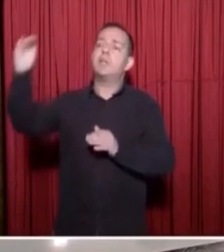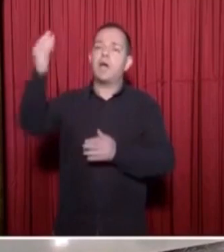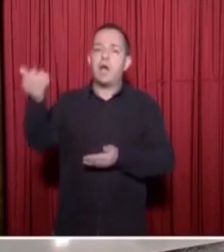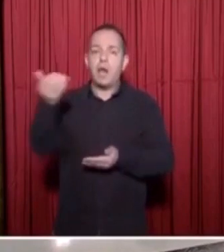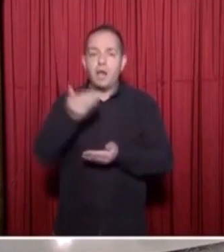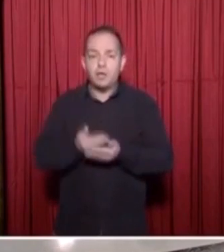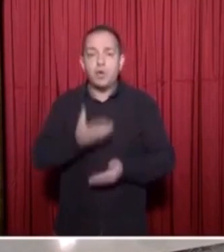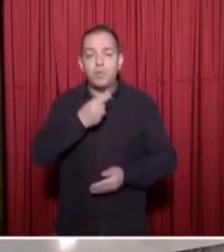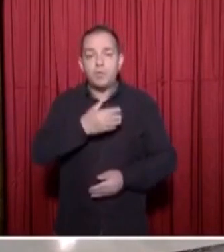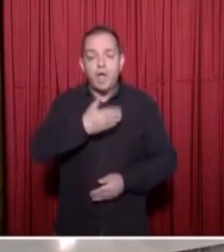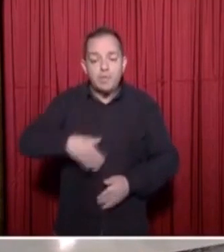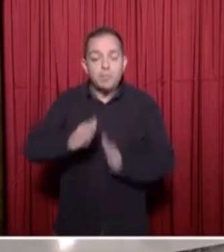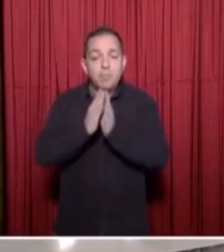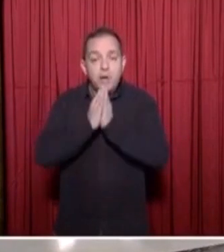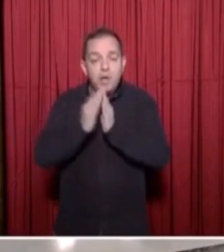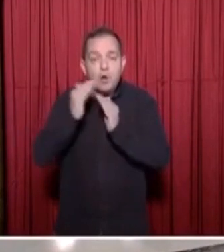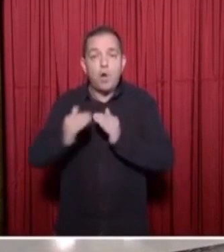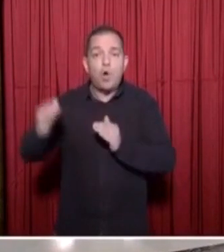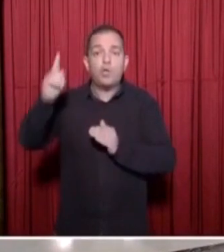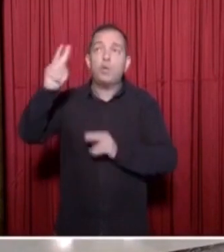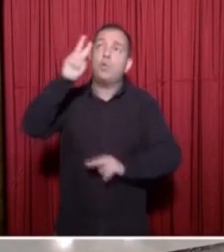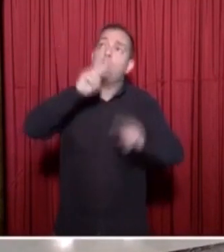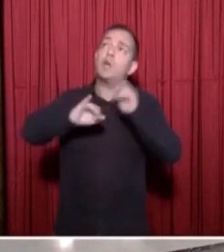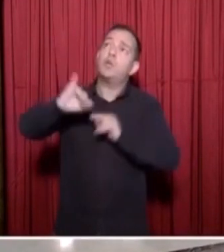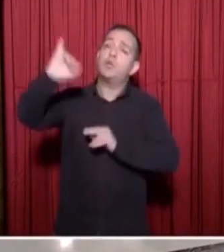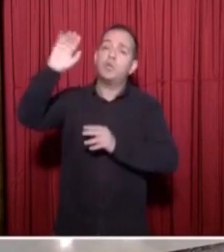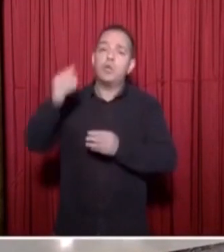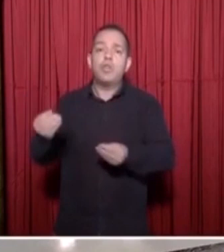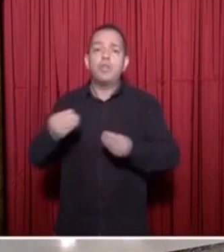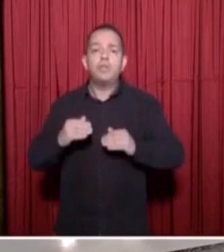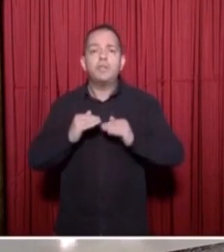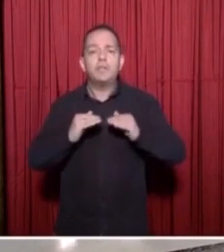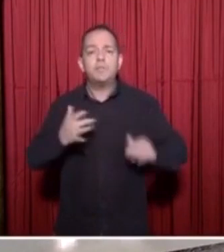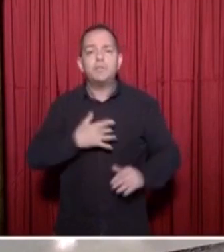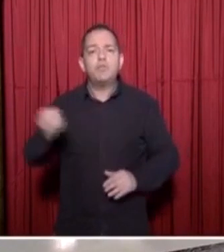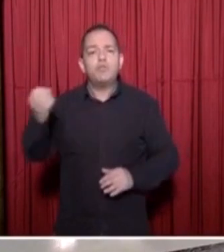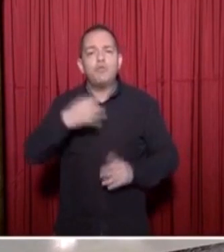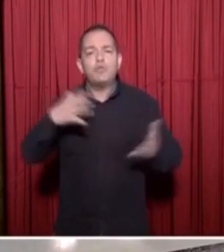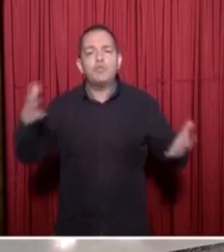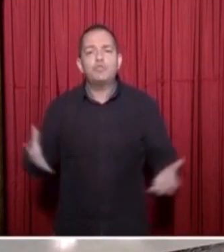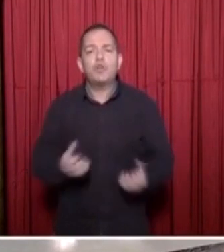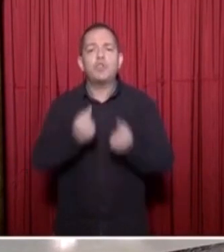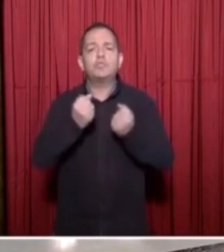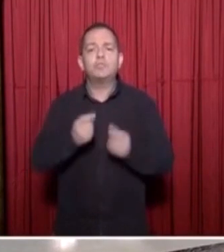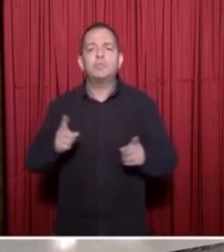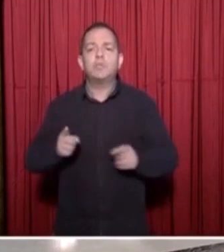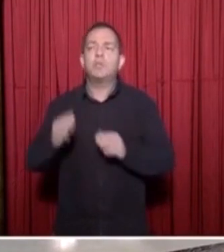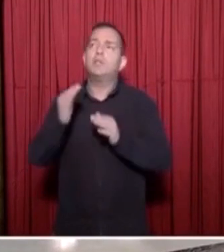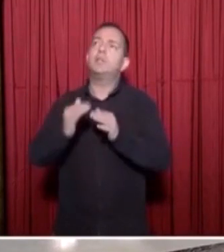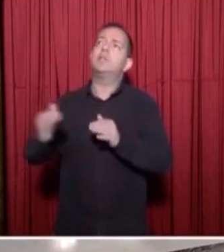ελέησον. Υπέρ της άνωθεν ειρήνης και της σωτηρίας των ψυχών ημών του Κυρίου δεηθούμεν. Κύριε